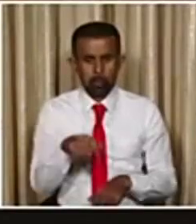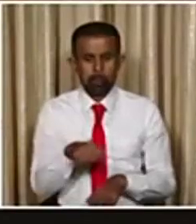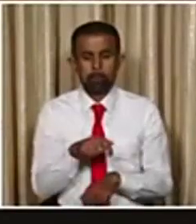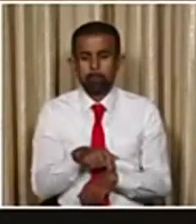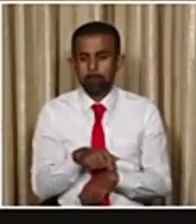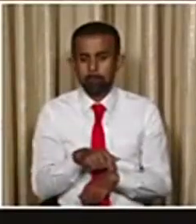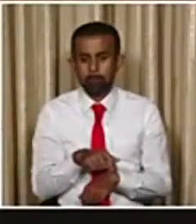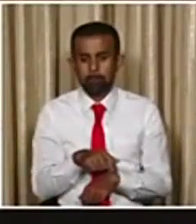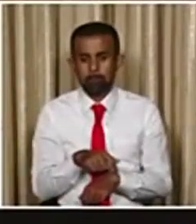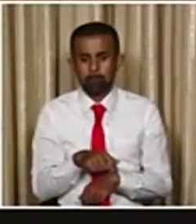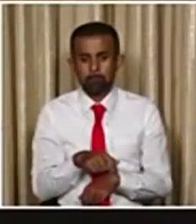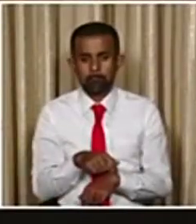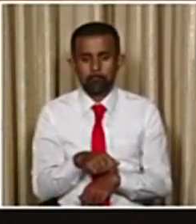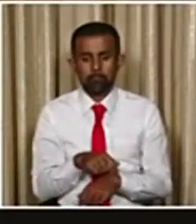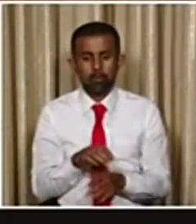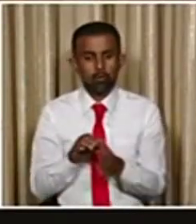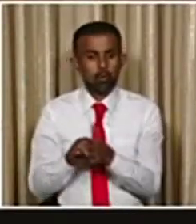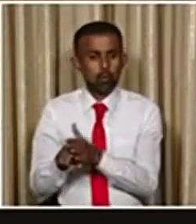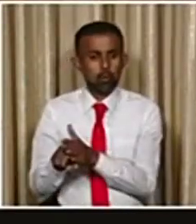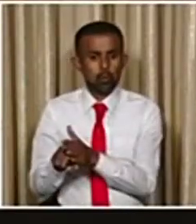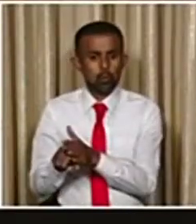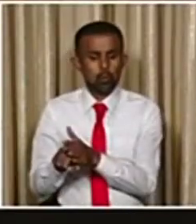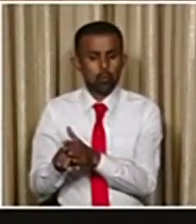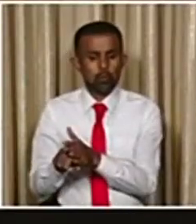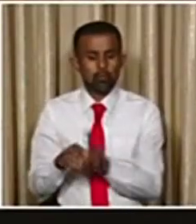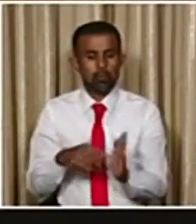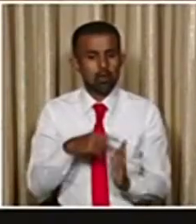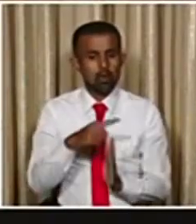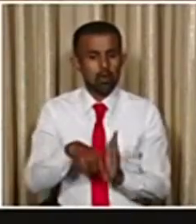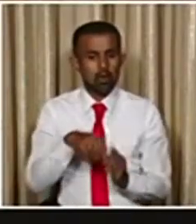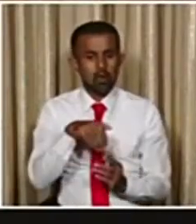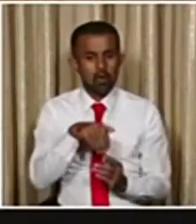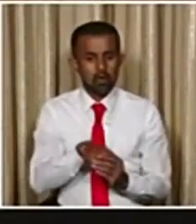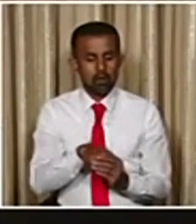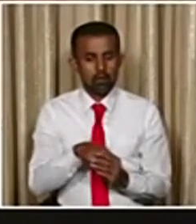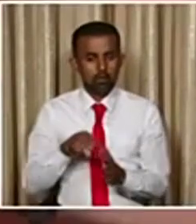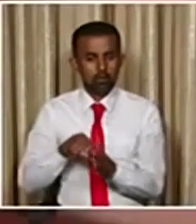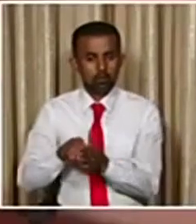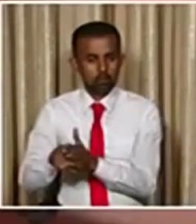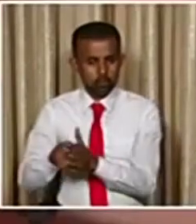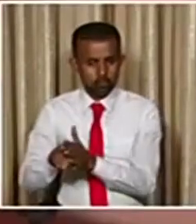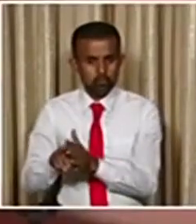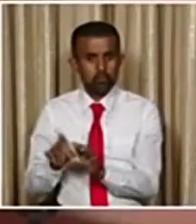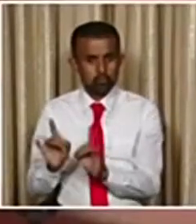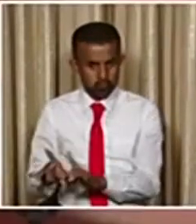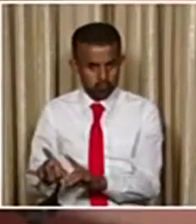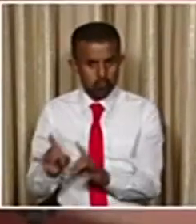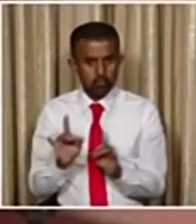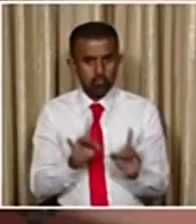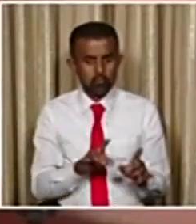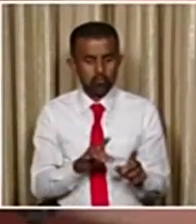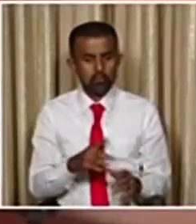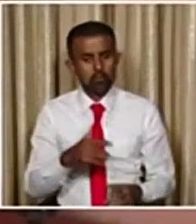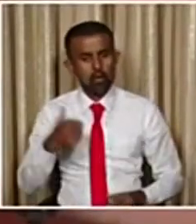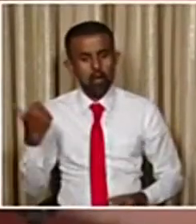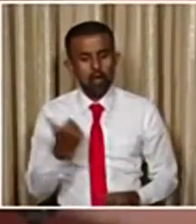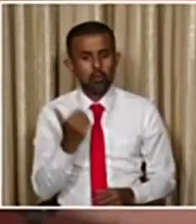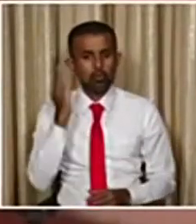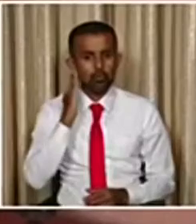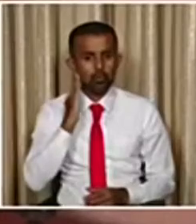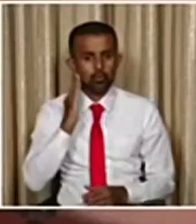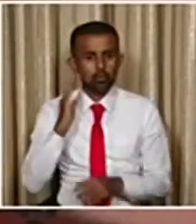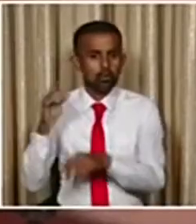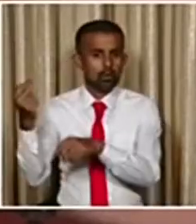මේ අවස්ථාවේදී මේ දාන කැසිනෝ දේශීය කැසිනෝ තියෙන ඒවමද නැත්නම් අලුත් විදේශීය